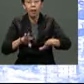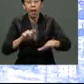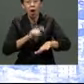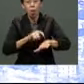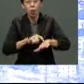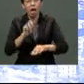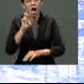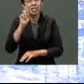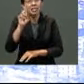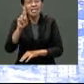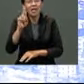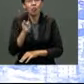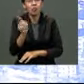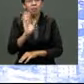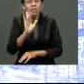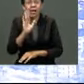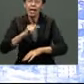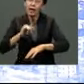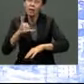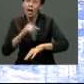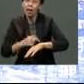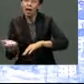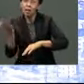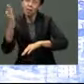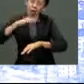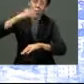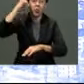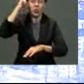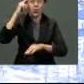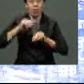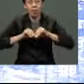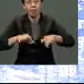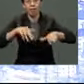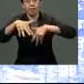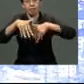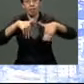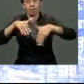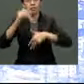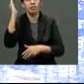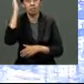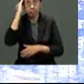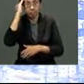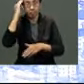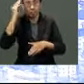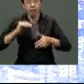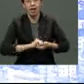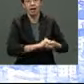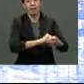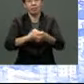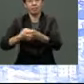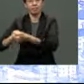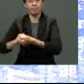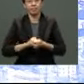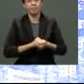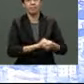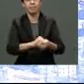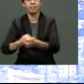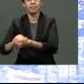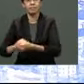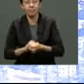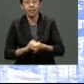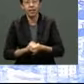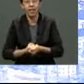เพื่อกระจายความเข้าใจนะครับให้พี่น้องประชาชนได้รับทราบแล้วเราจะได้ร่วมมือกันเพื่อผ่านการติ